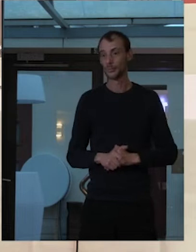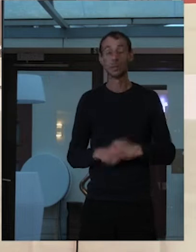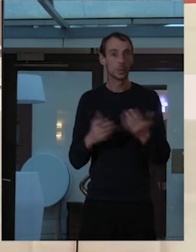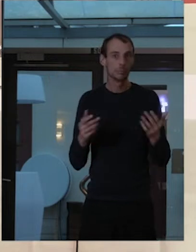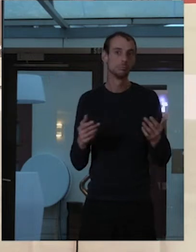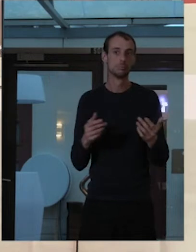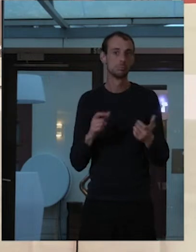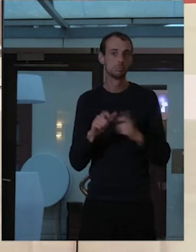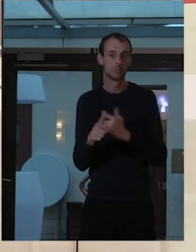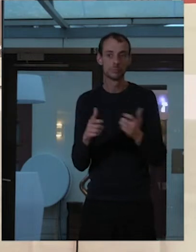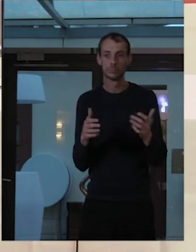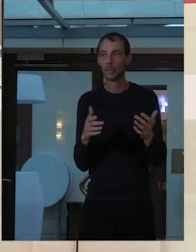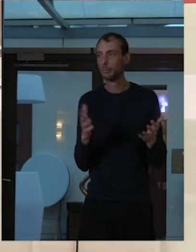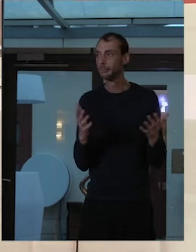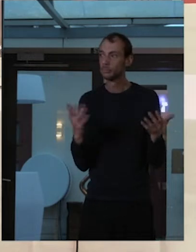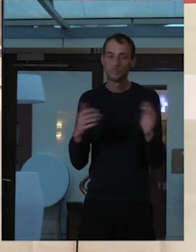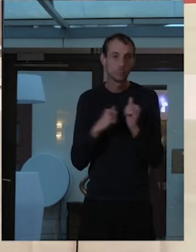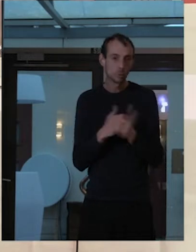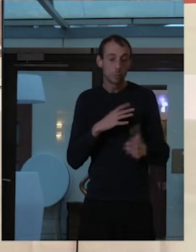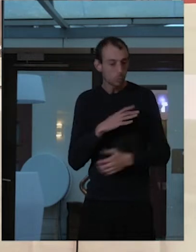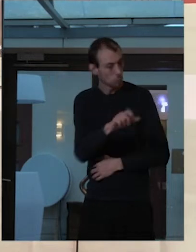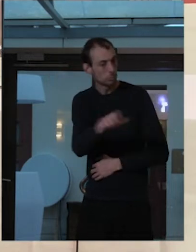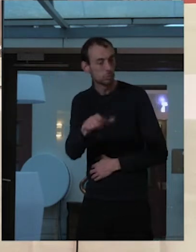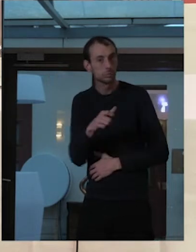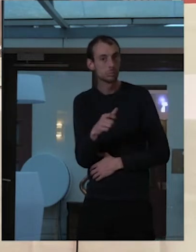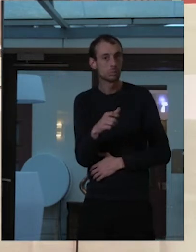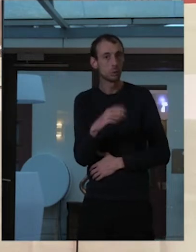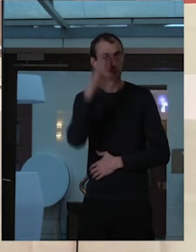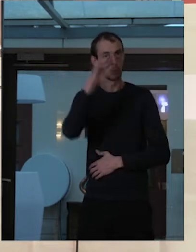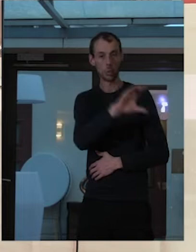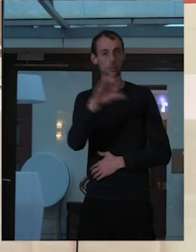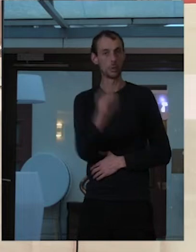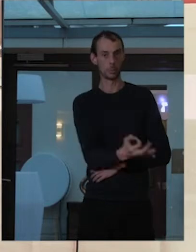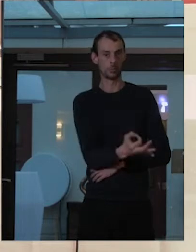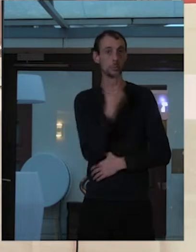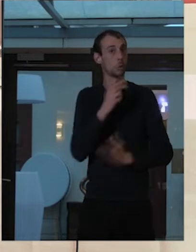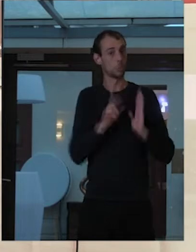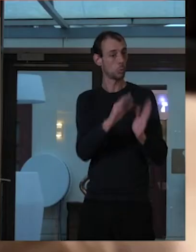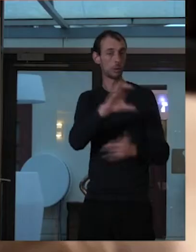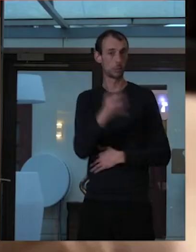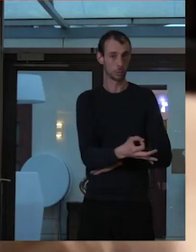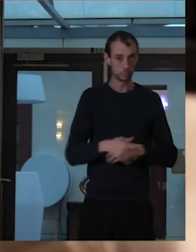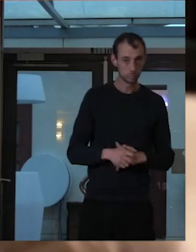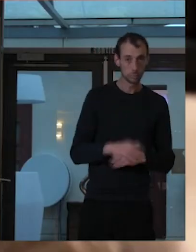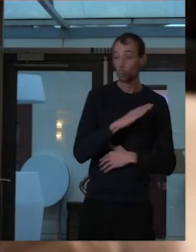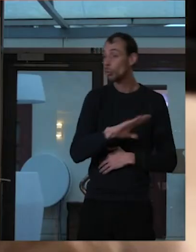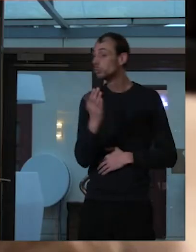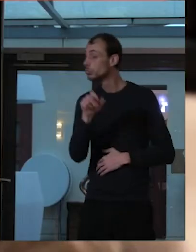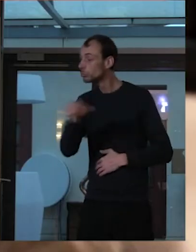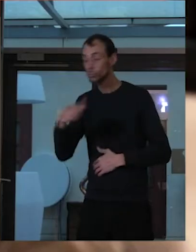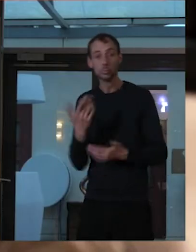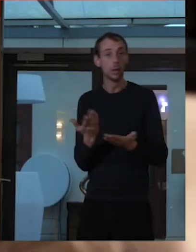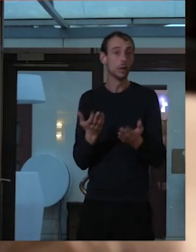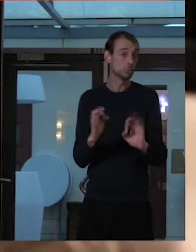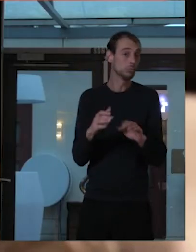de... Il y en a qui sont à 100% professionnels, donc qui ont un contrat à 100%. Et puis, il y en a justement sur des doubles projets ou qui travaillent aussi